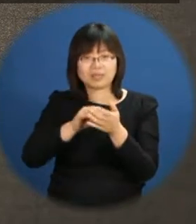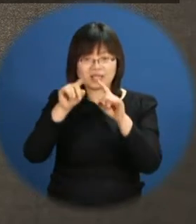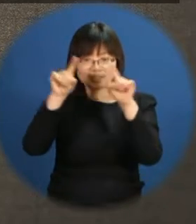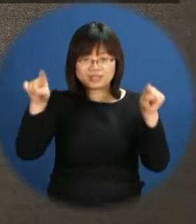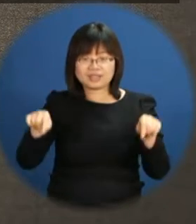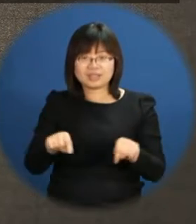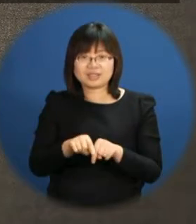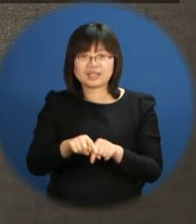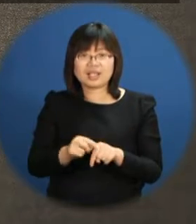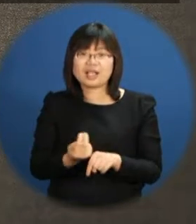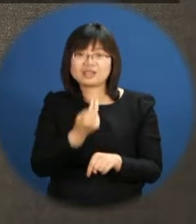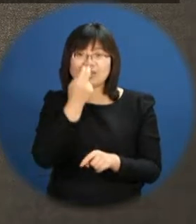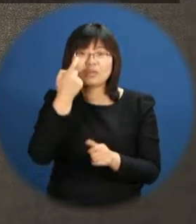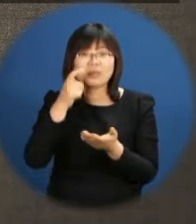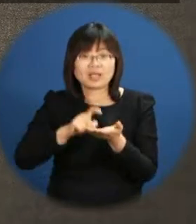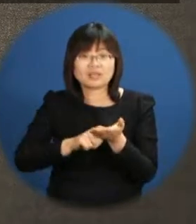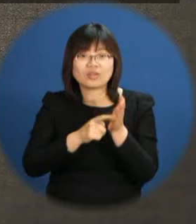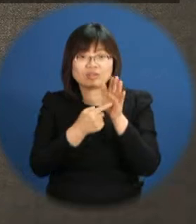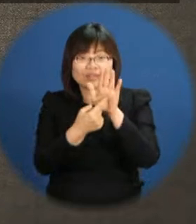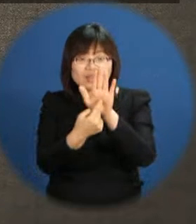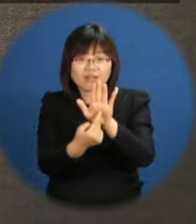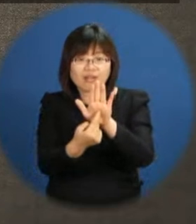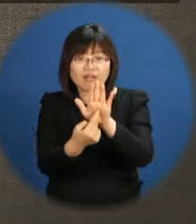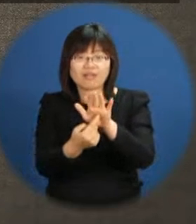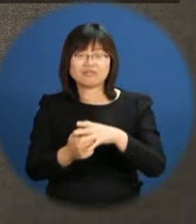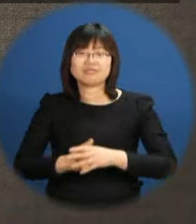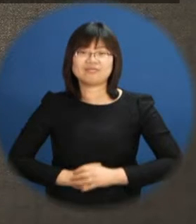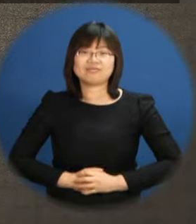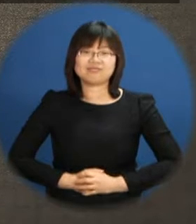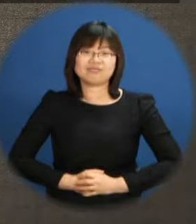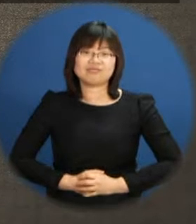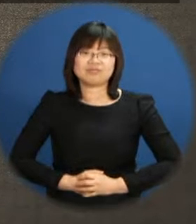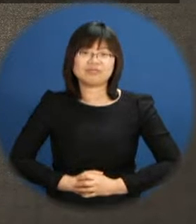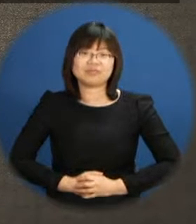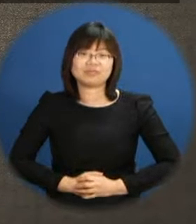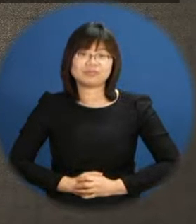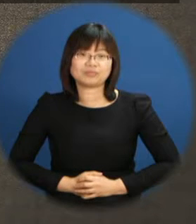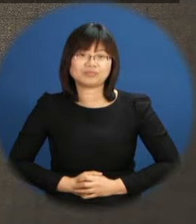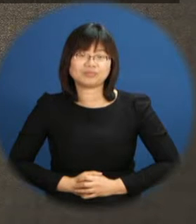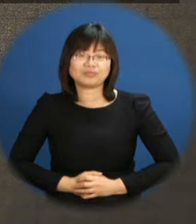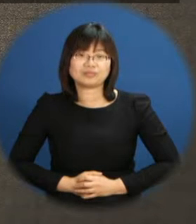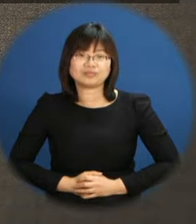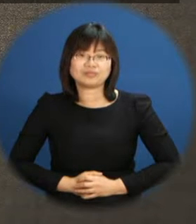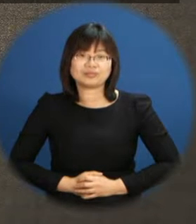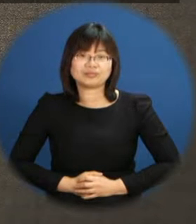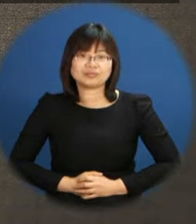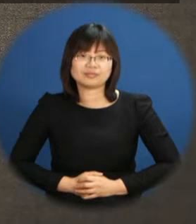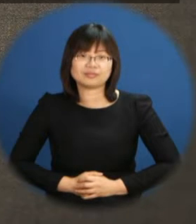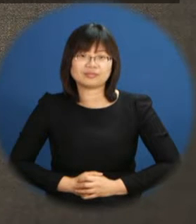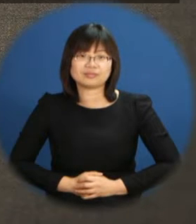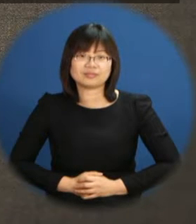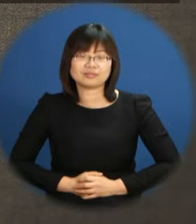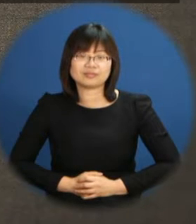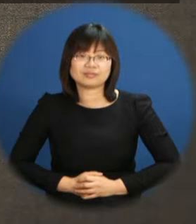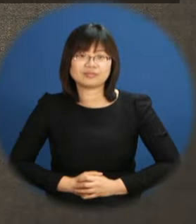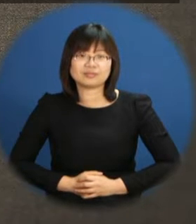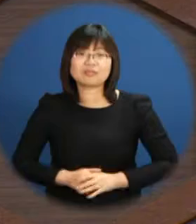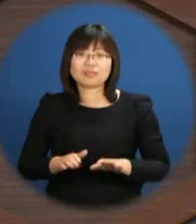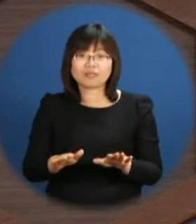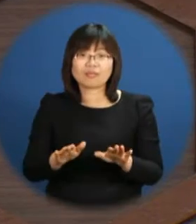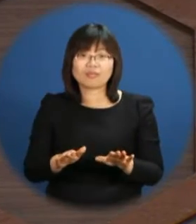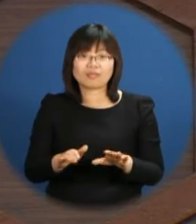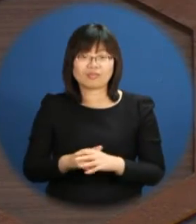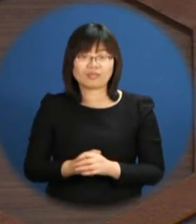산소에 발견 자라 이렇게 써있어요 근데 산 손 랍 어제가 발견했다고 했는데